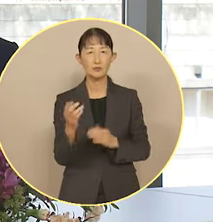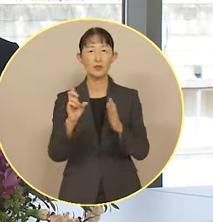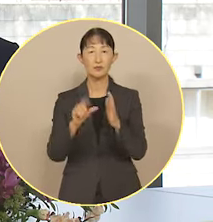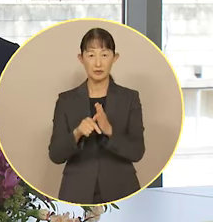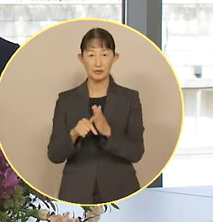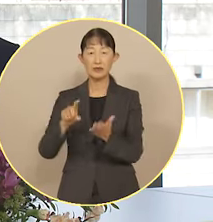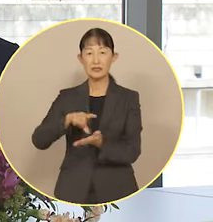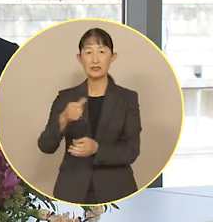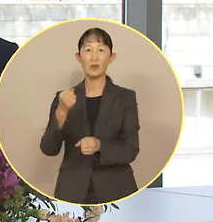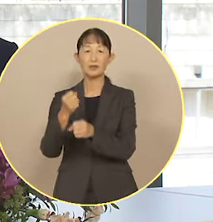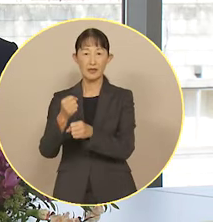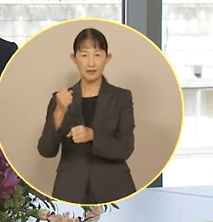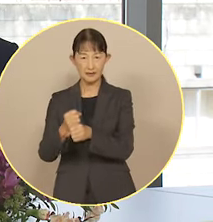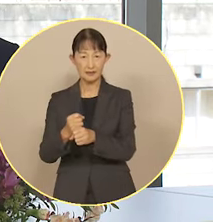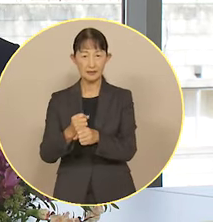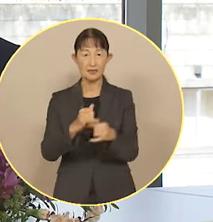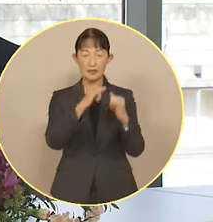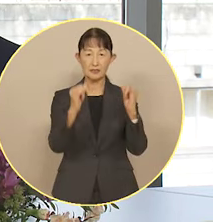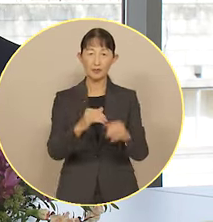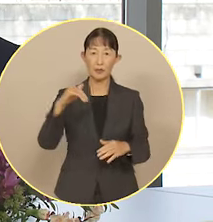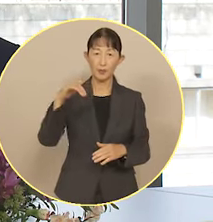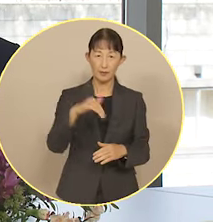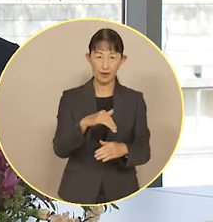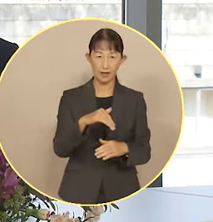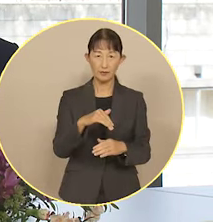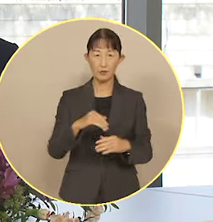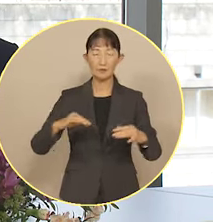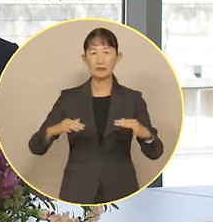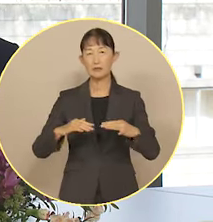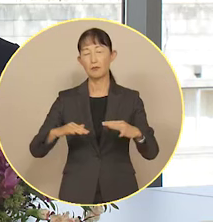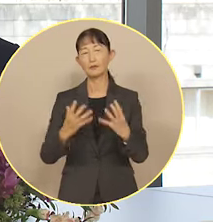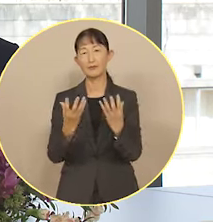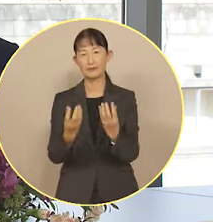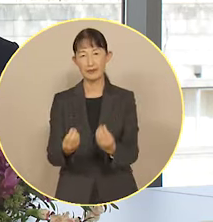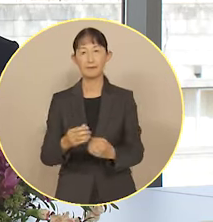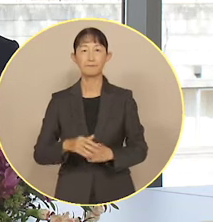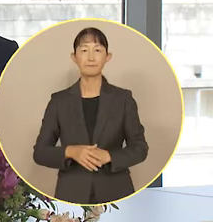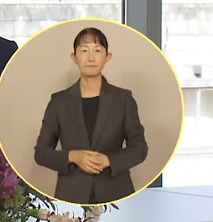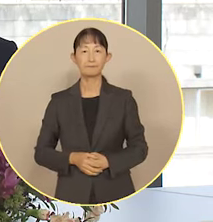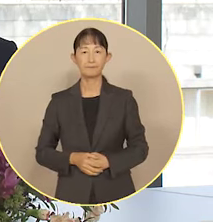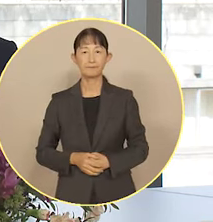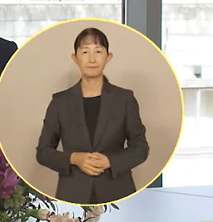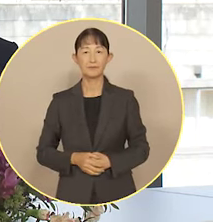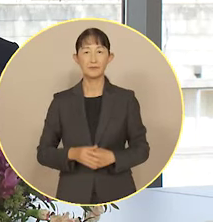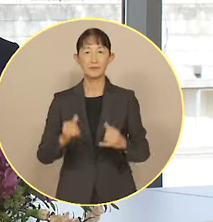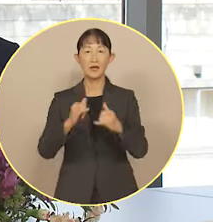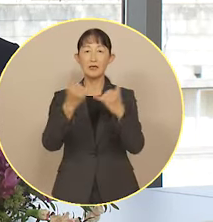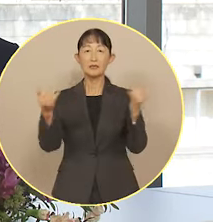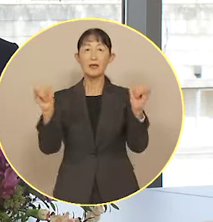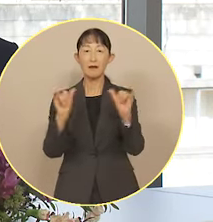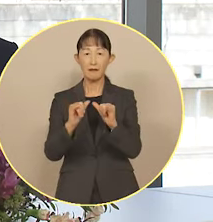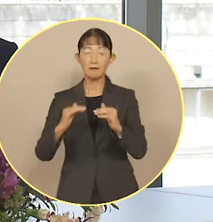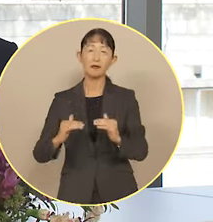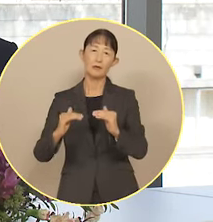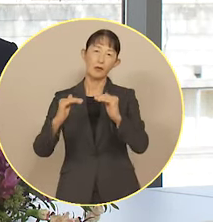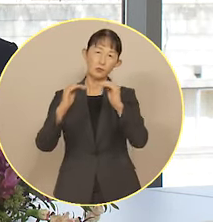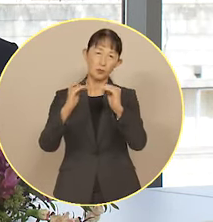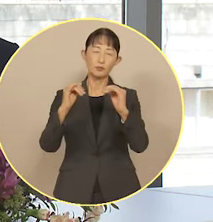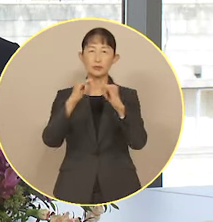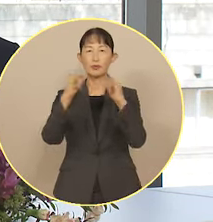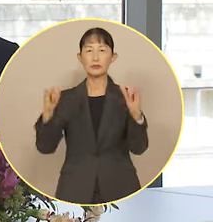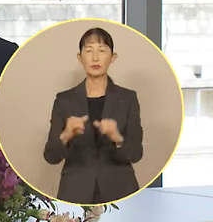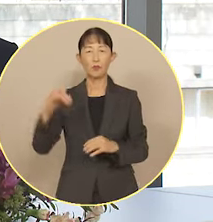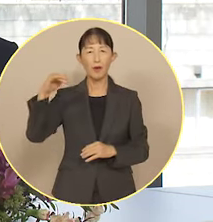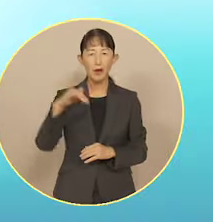人口減少問題の抜本的な見直しについて議論させていただきましたえ社会が成熟すると人口は減少